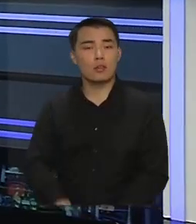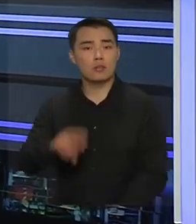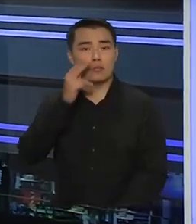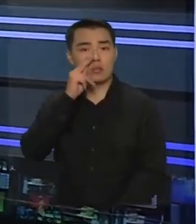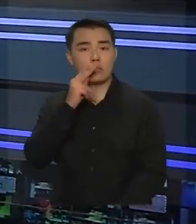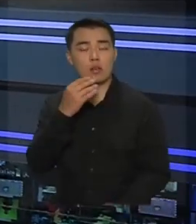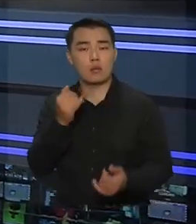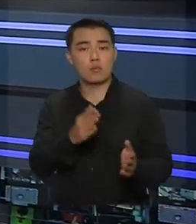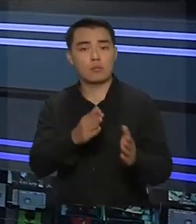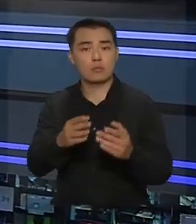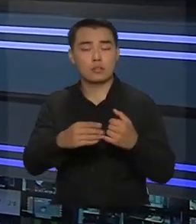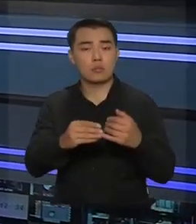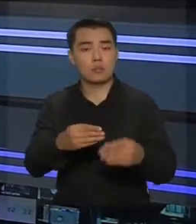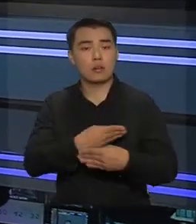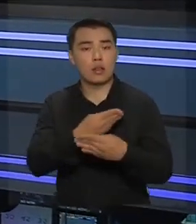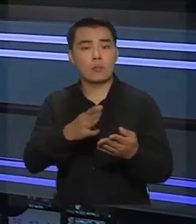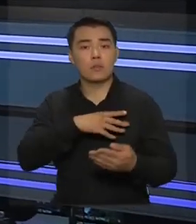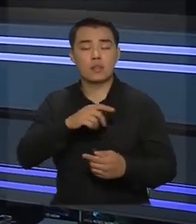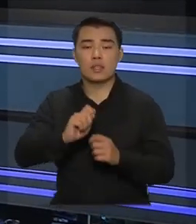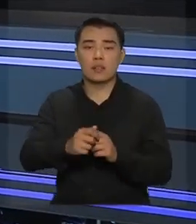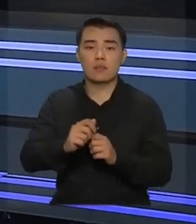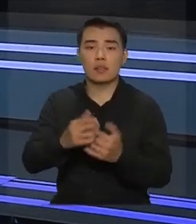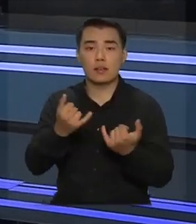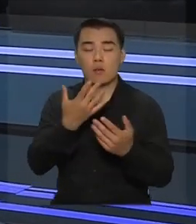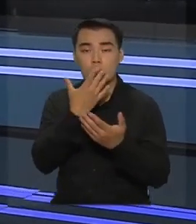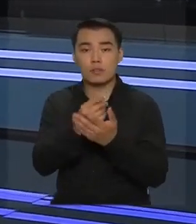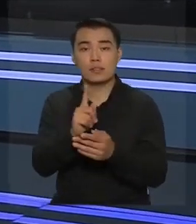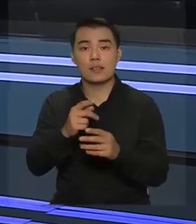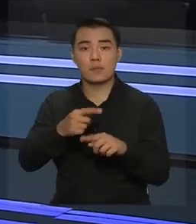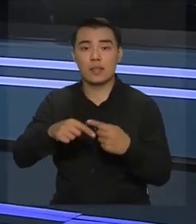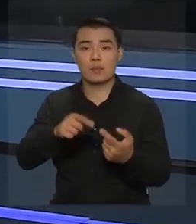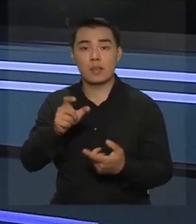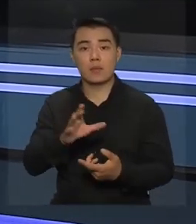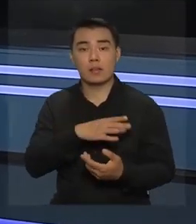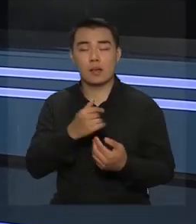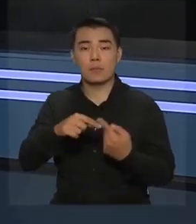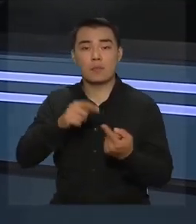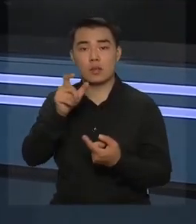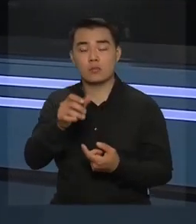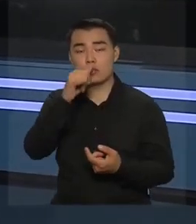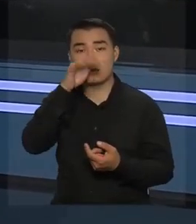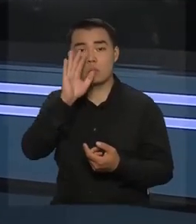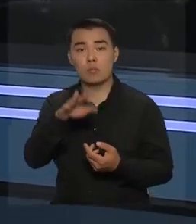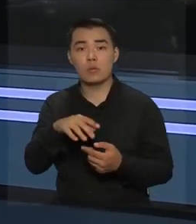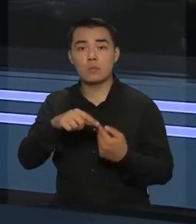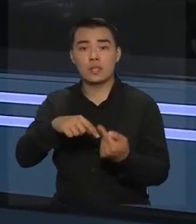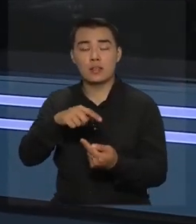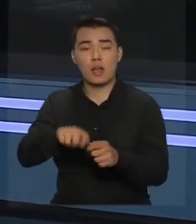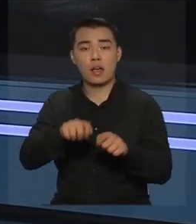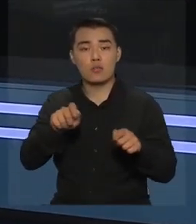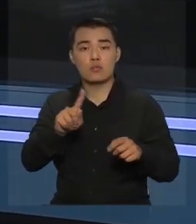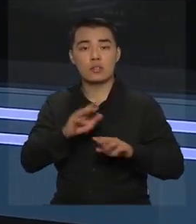В Шымкенте хаотично раздавали земли инвесторам на индустриальных зонах. В итоге предприниматели не могут вести бизнес